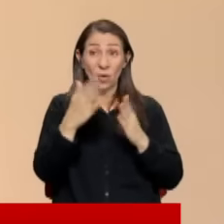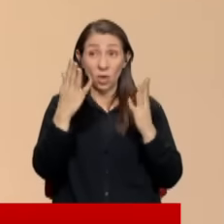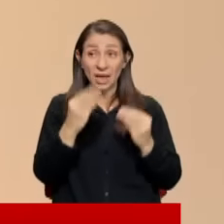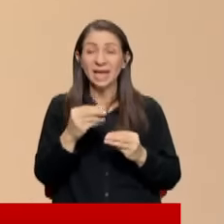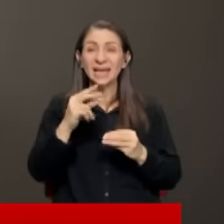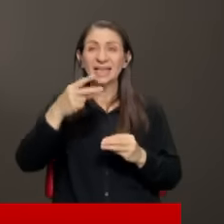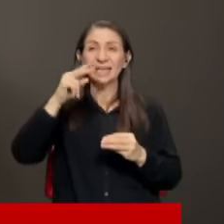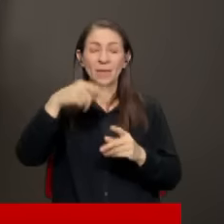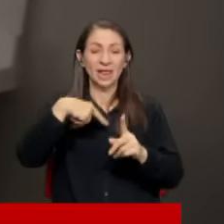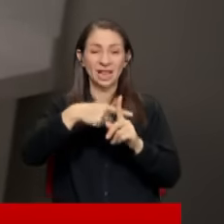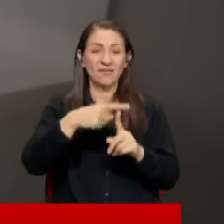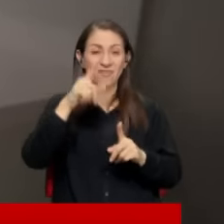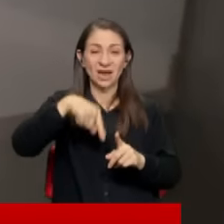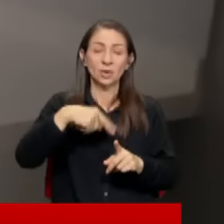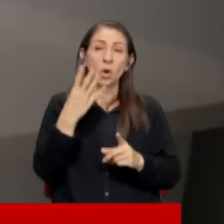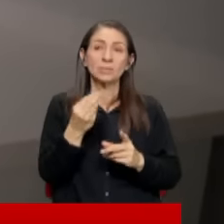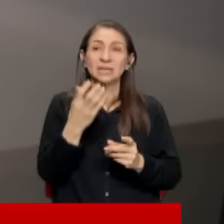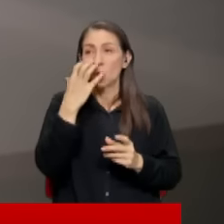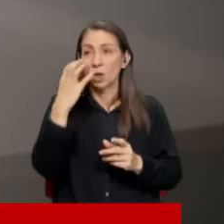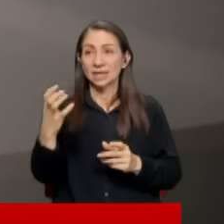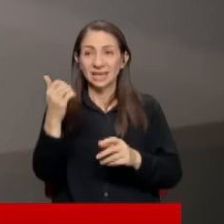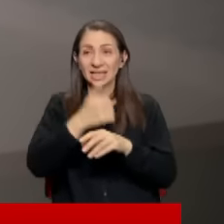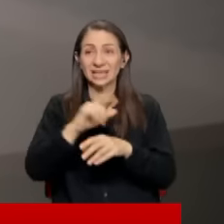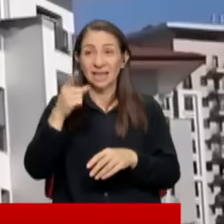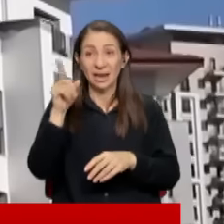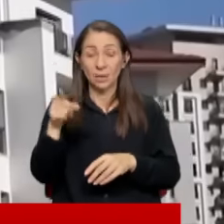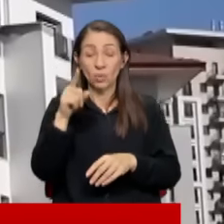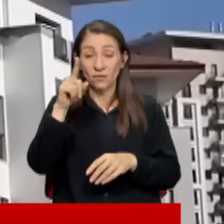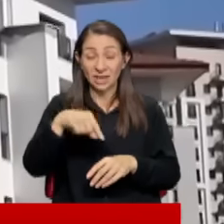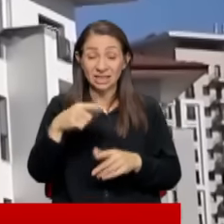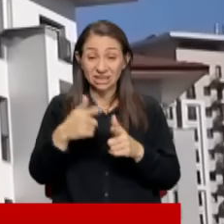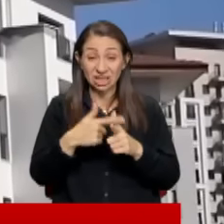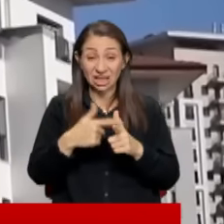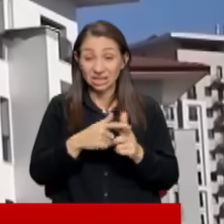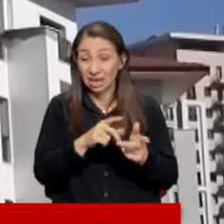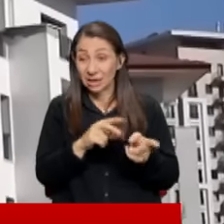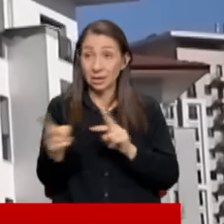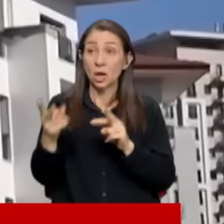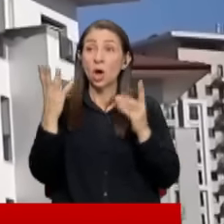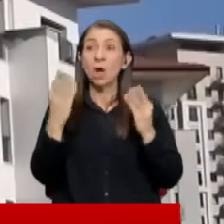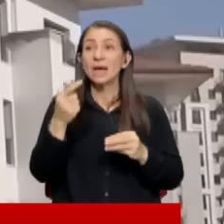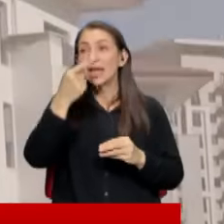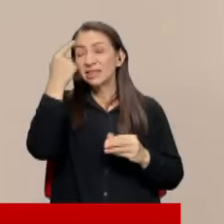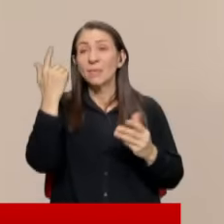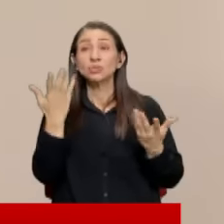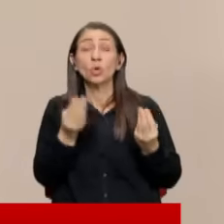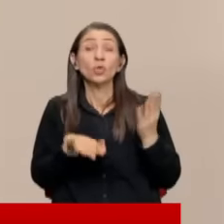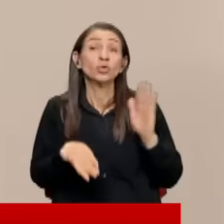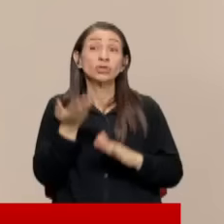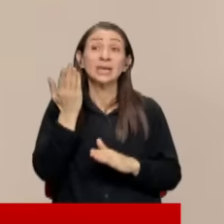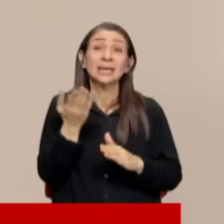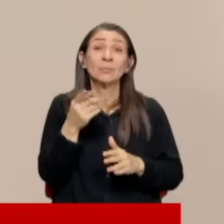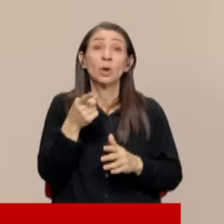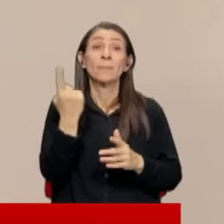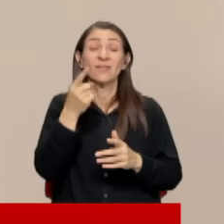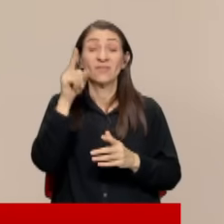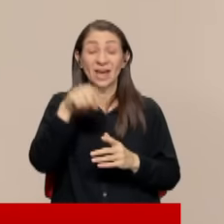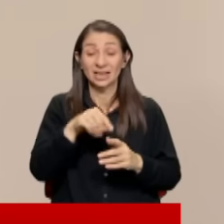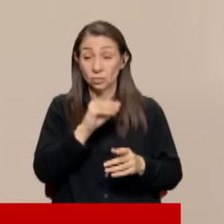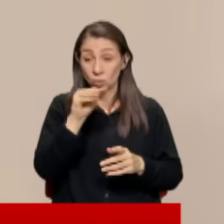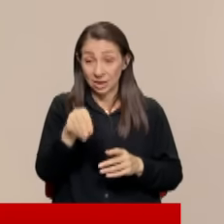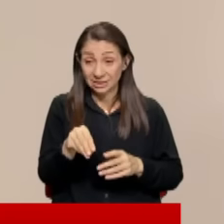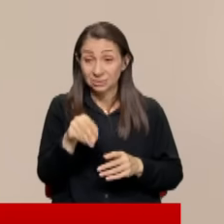olanlara kademeli ilave vergi getirilmesini önerdi iktidara. Bu verginin kiracıya yansıtılabilme ihtimali de çok yüksektir. Yani böyle bir vergi